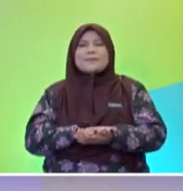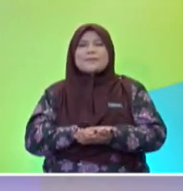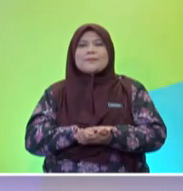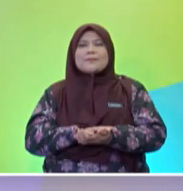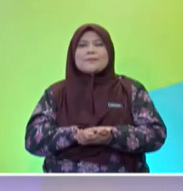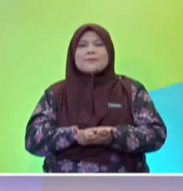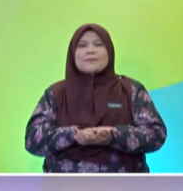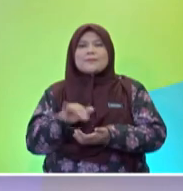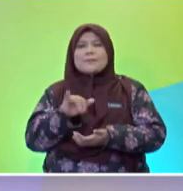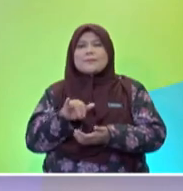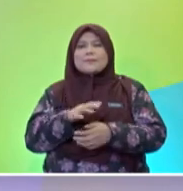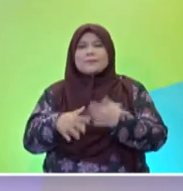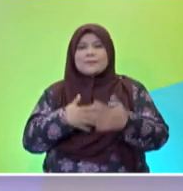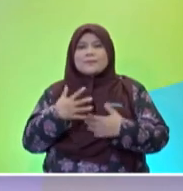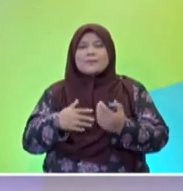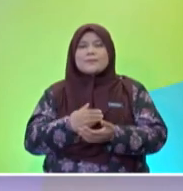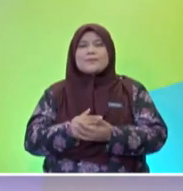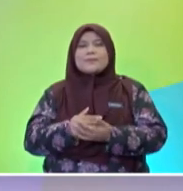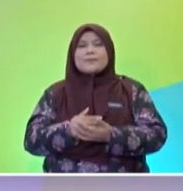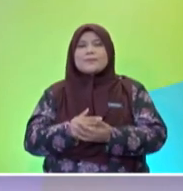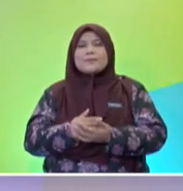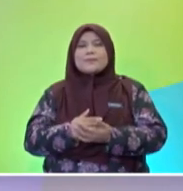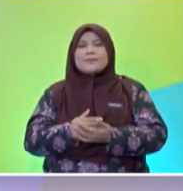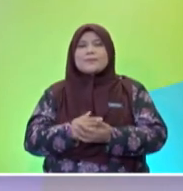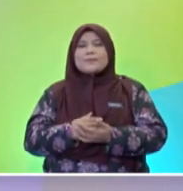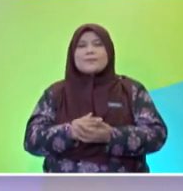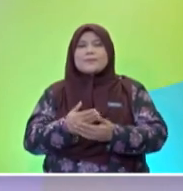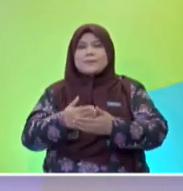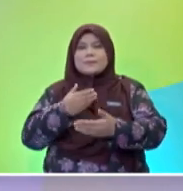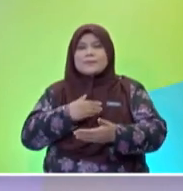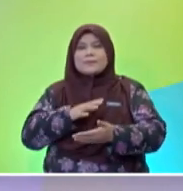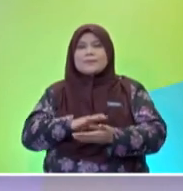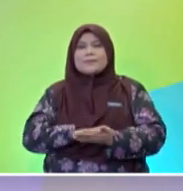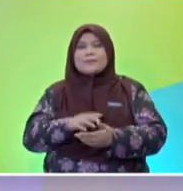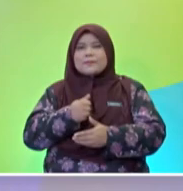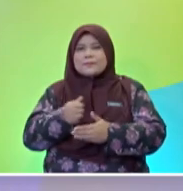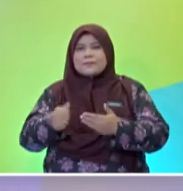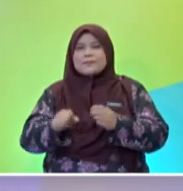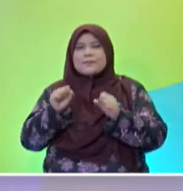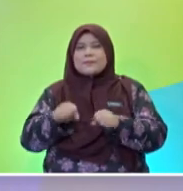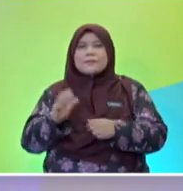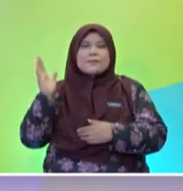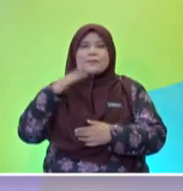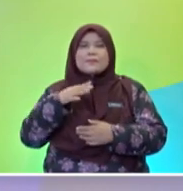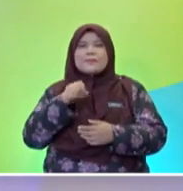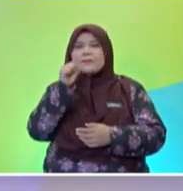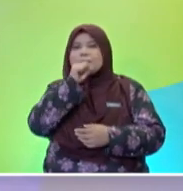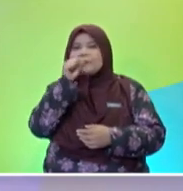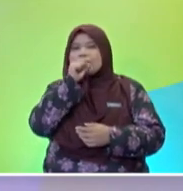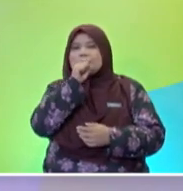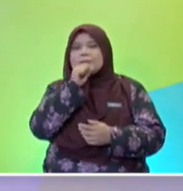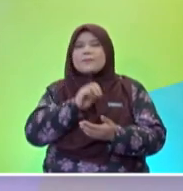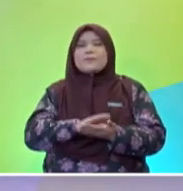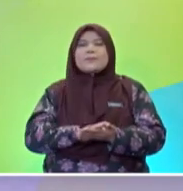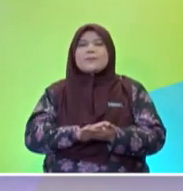dengan kami pada hari ini Baiklah saigo Sebelum kita akhiri kelas kita yuk kita nyanyi sebuah lagu yaitu lagu bunyi